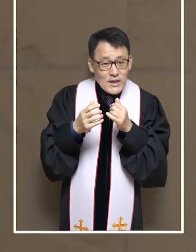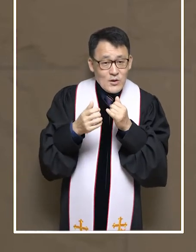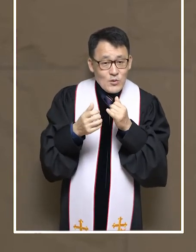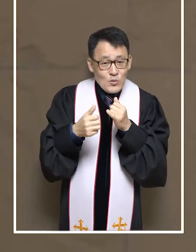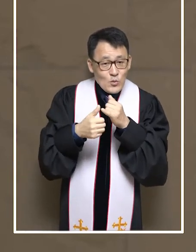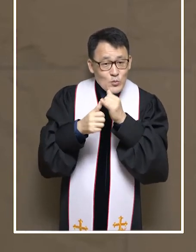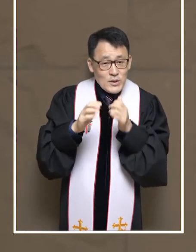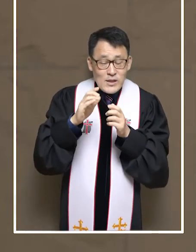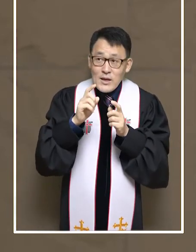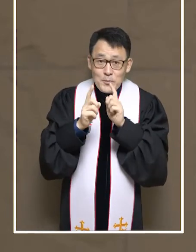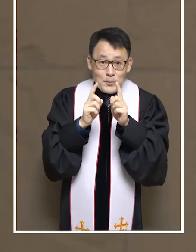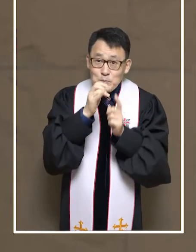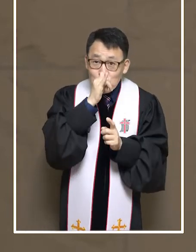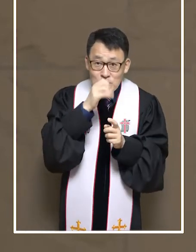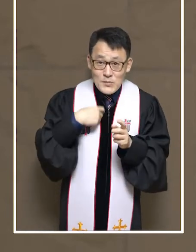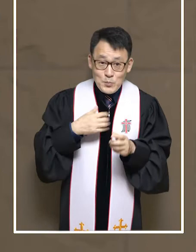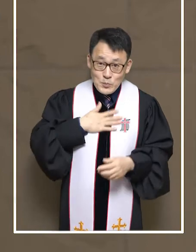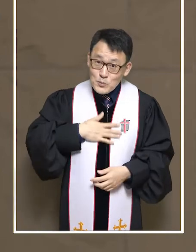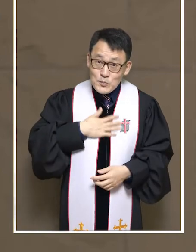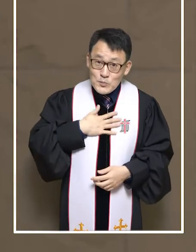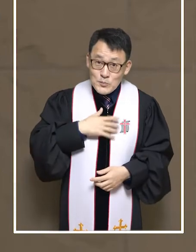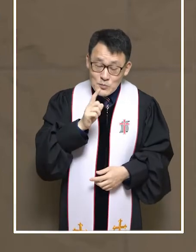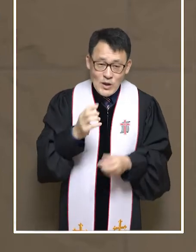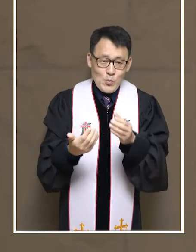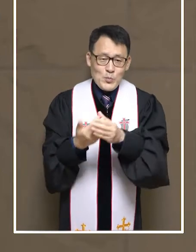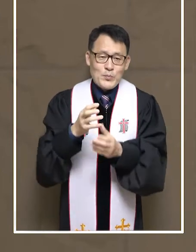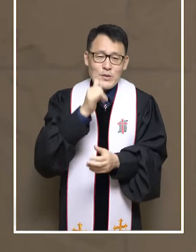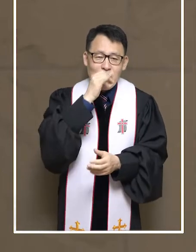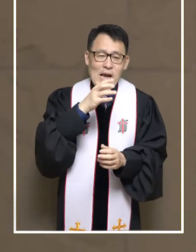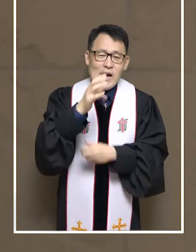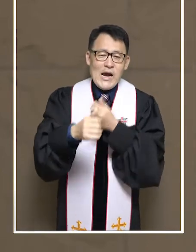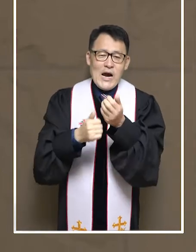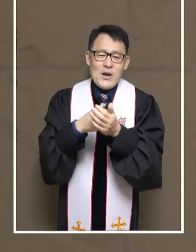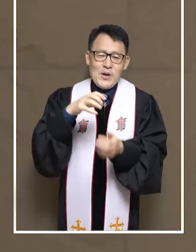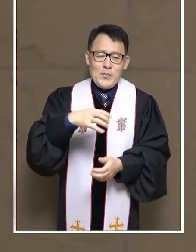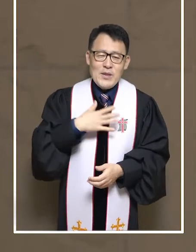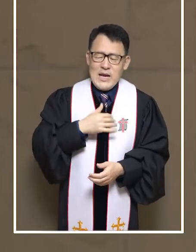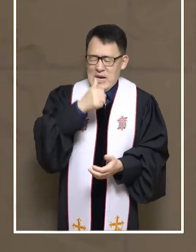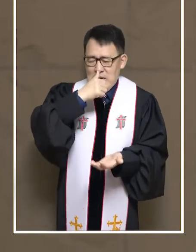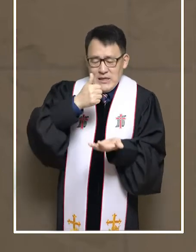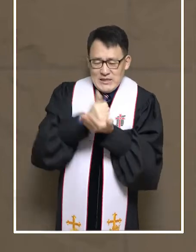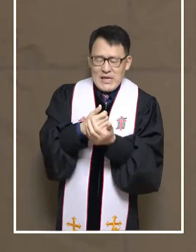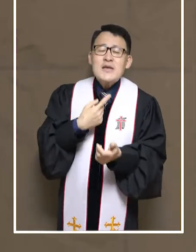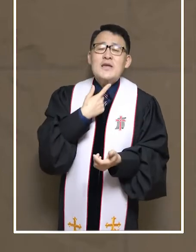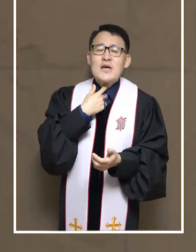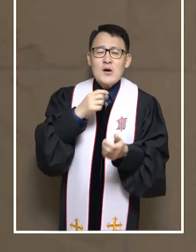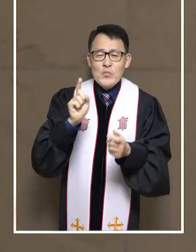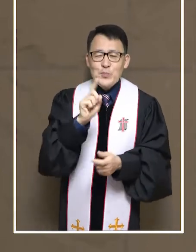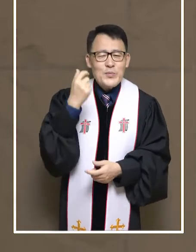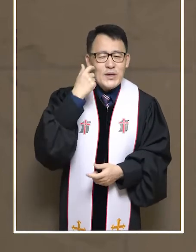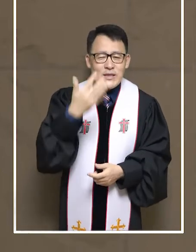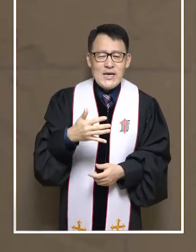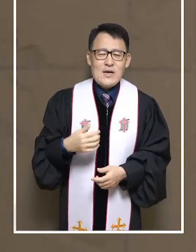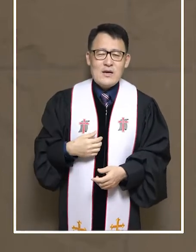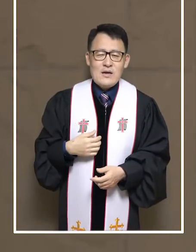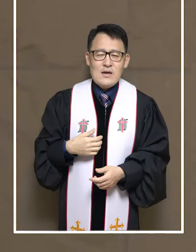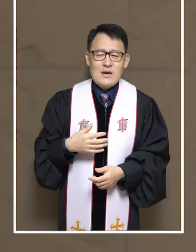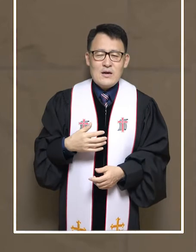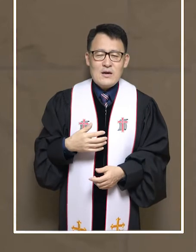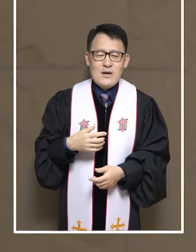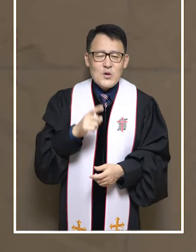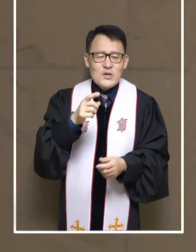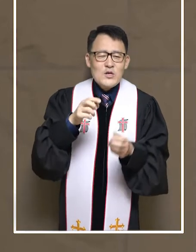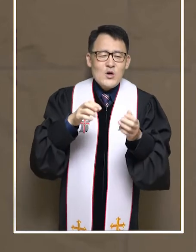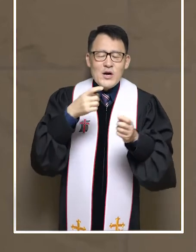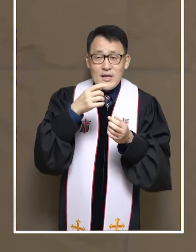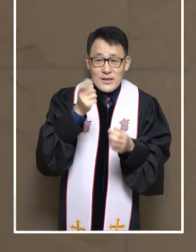나오죠. 그런데 요셉은 하나님 앞에 내가 어떻게 범죄하겠느냐고 하면서 그 여인의 유혹을